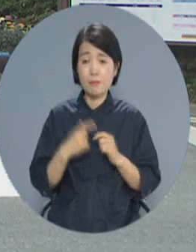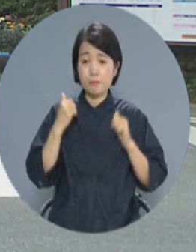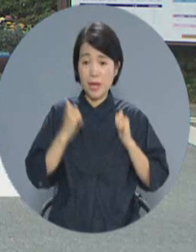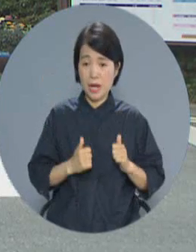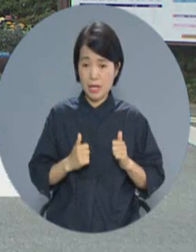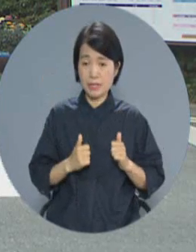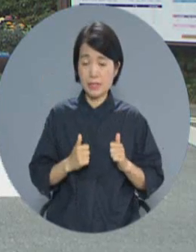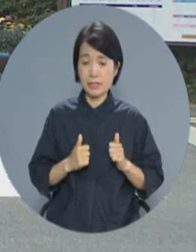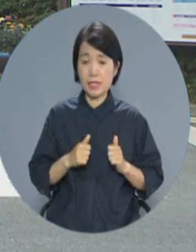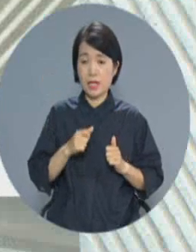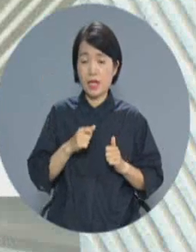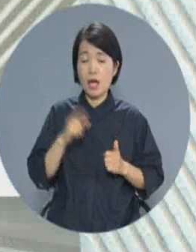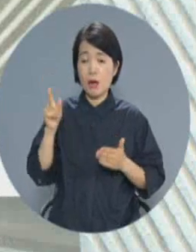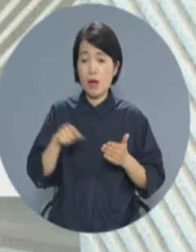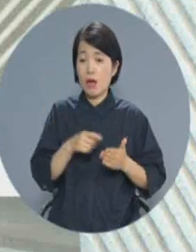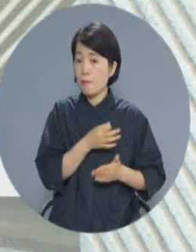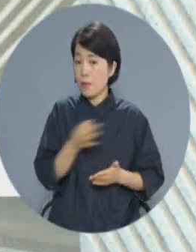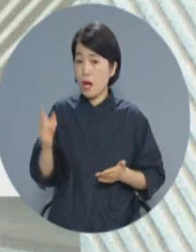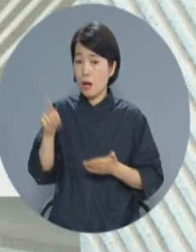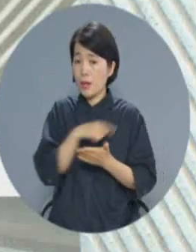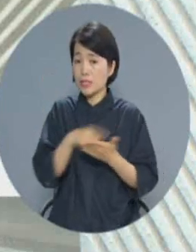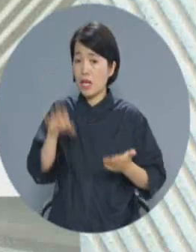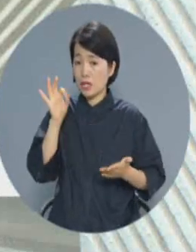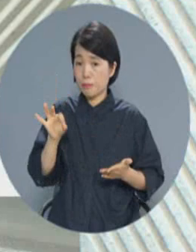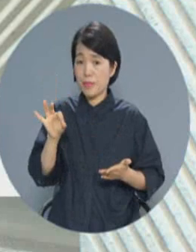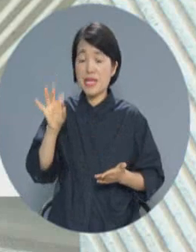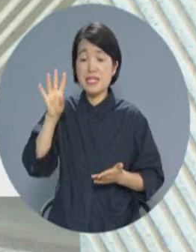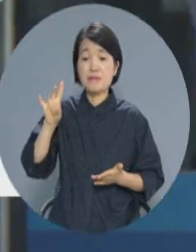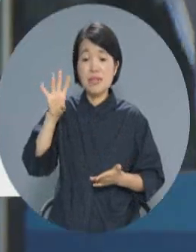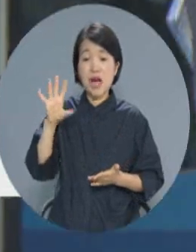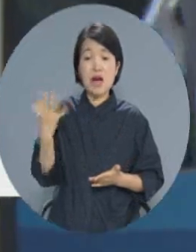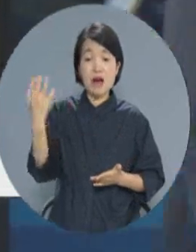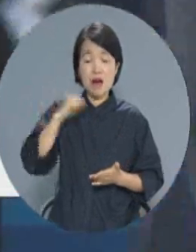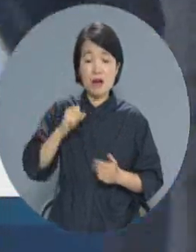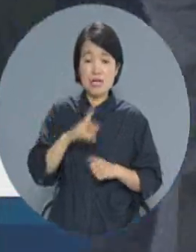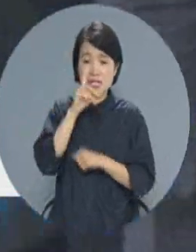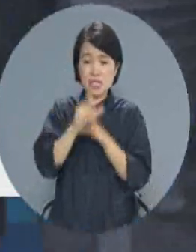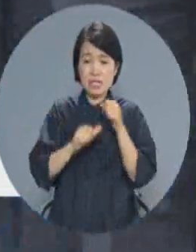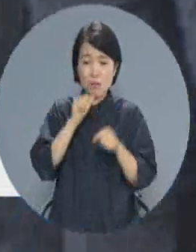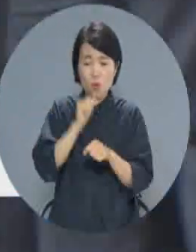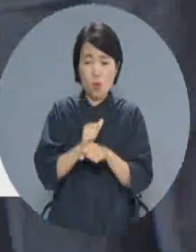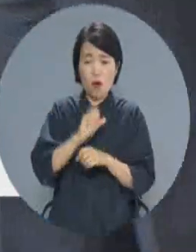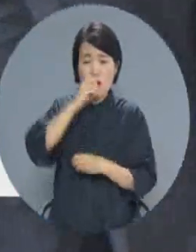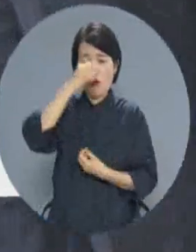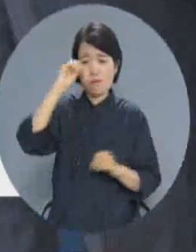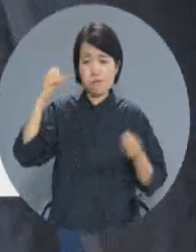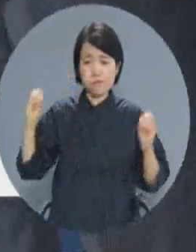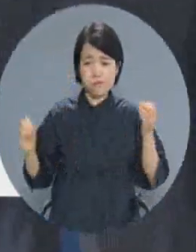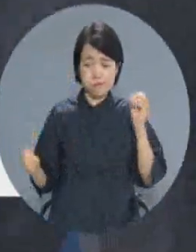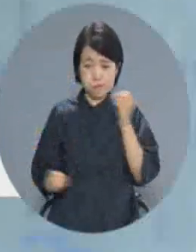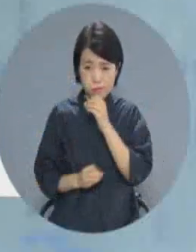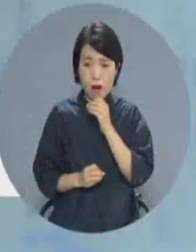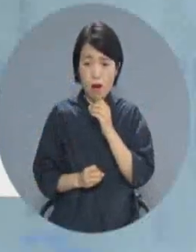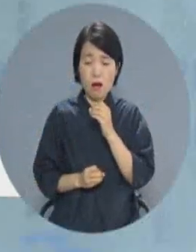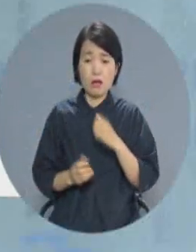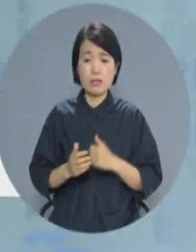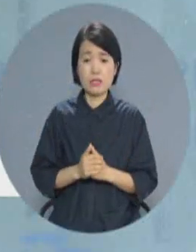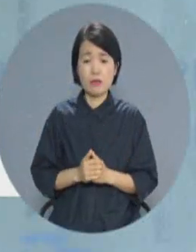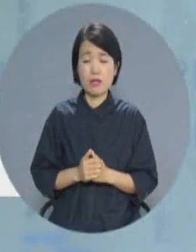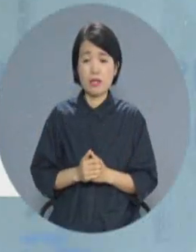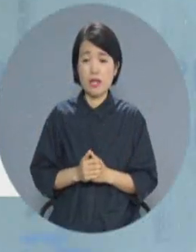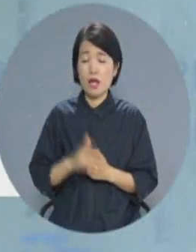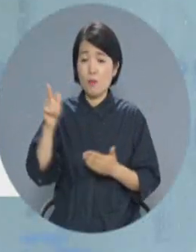판결 당시 여수시가 지급할 배상금이 24억 원이었지만 15년이라는 긴 분쟁을 거치는 동안 청구